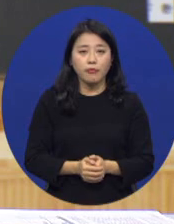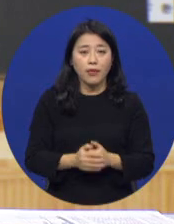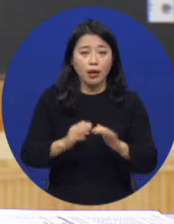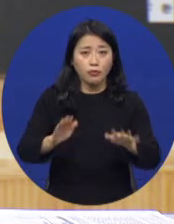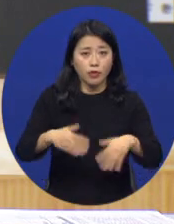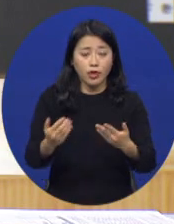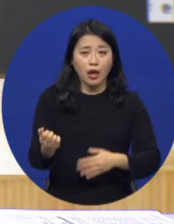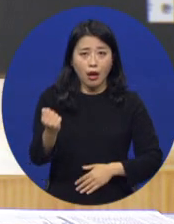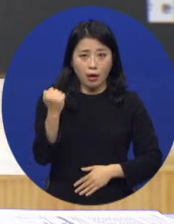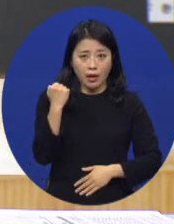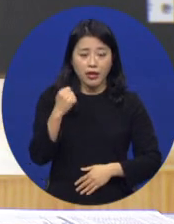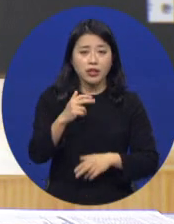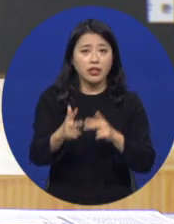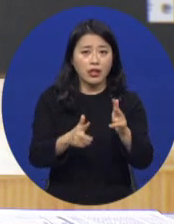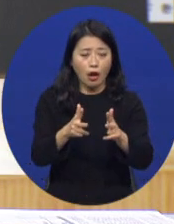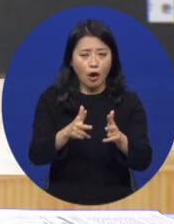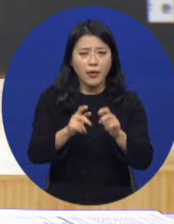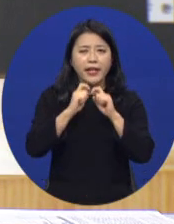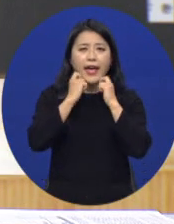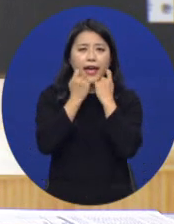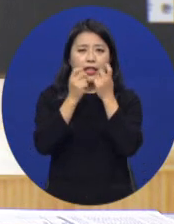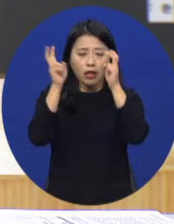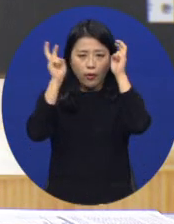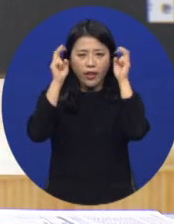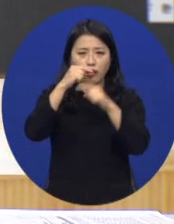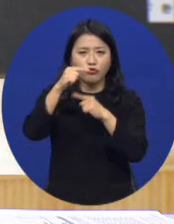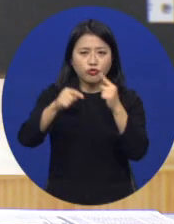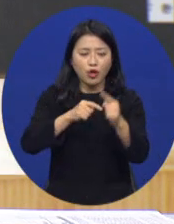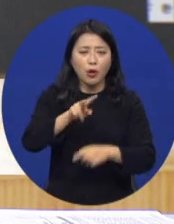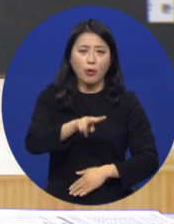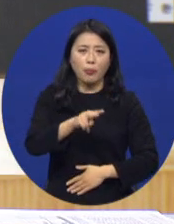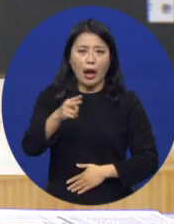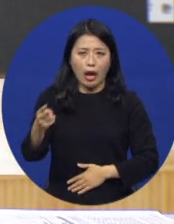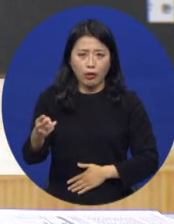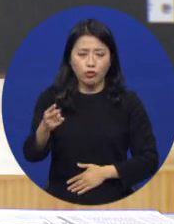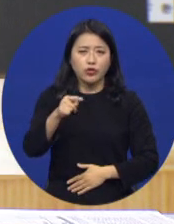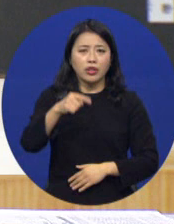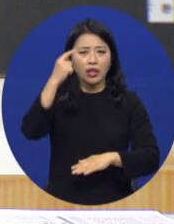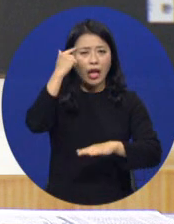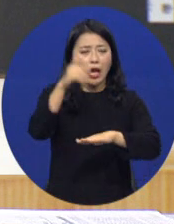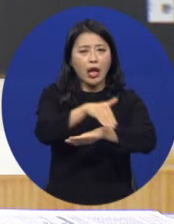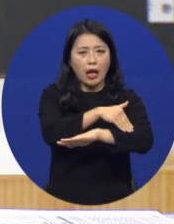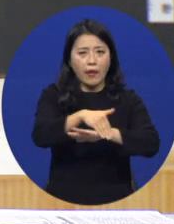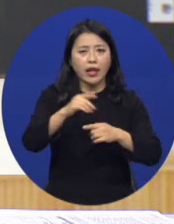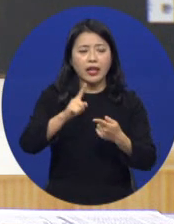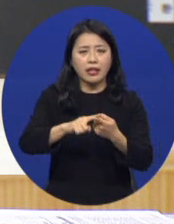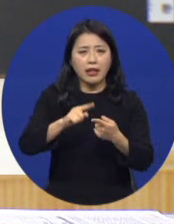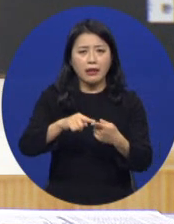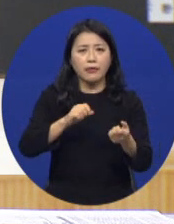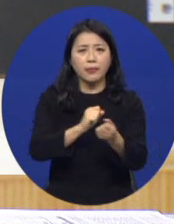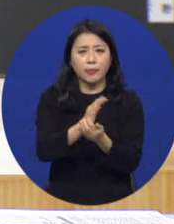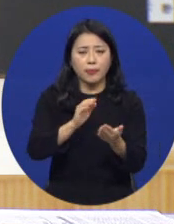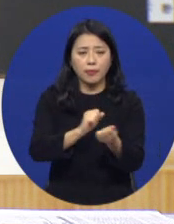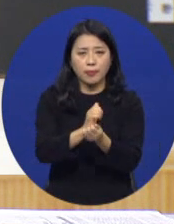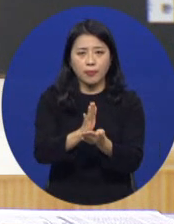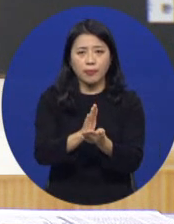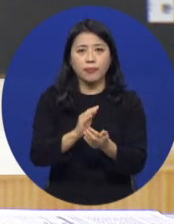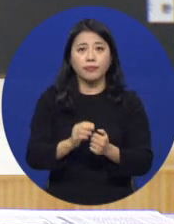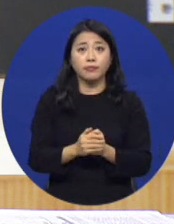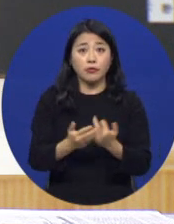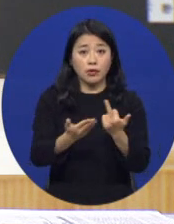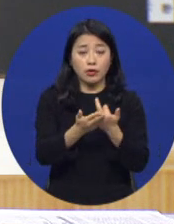풍력발전 사업을 민간주도로 전환하는 내용의 풍력개발 계획을 놓고 논란이 이어지고 있죠 제주도가